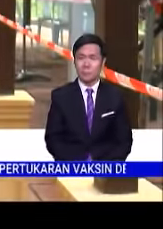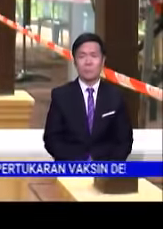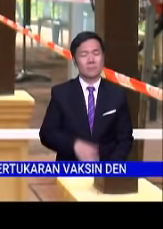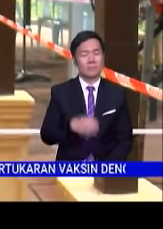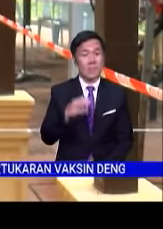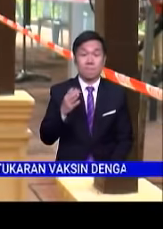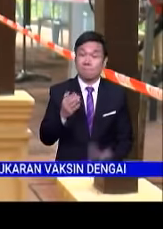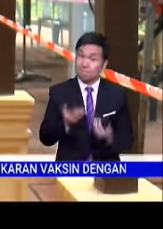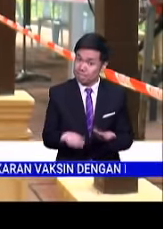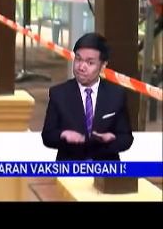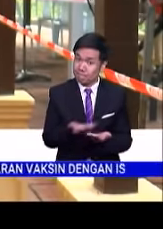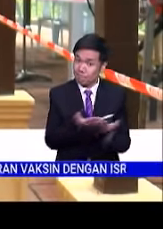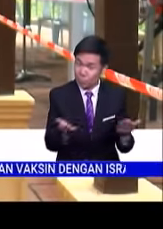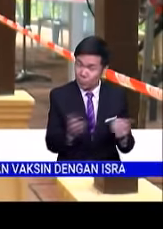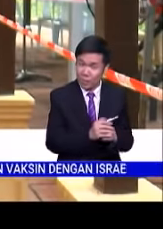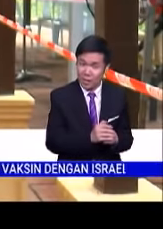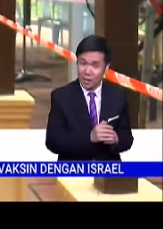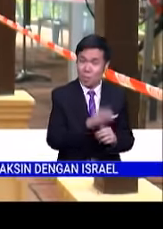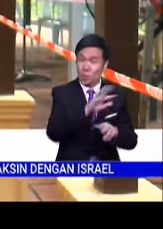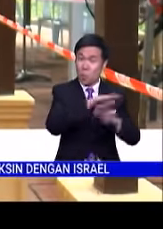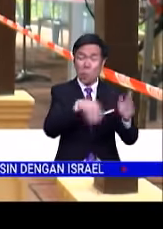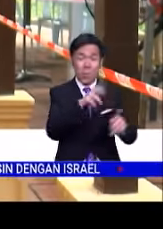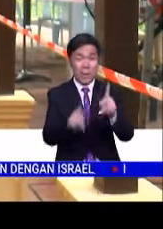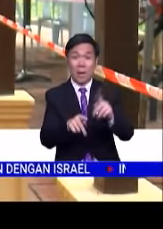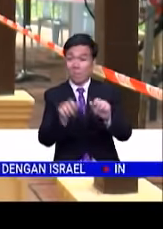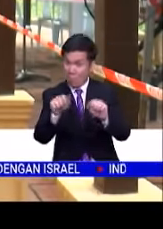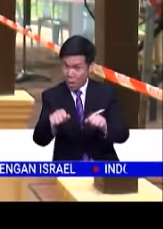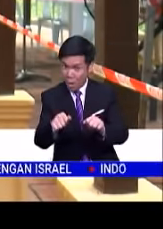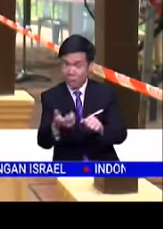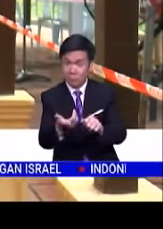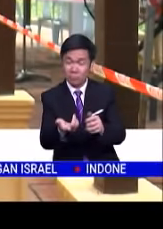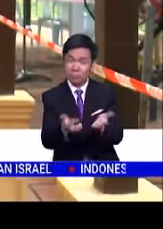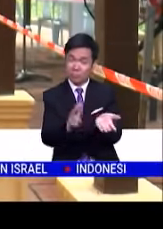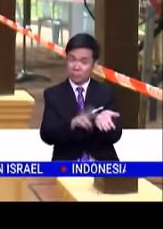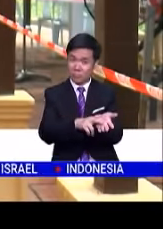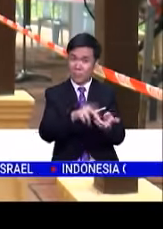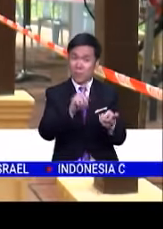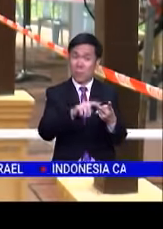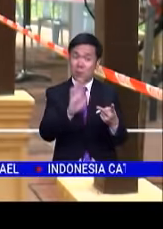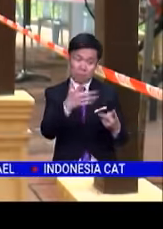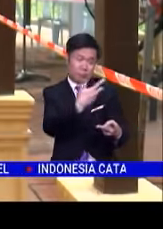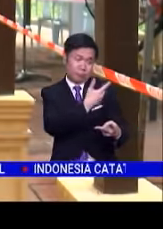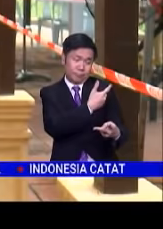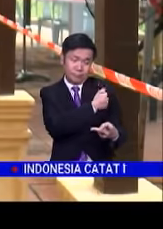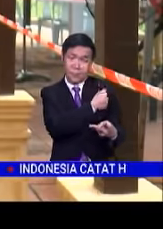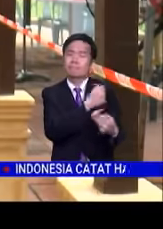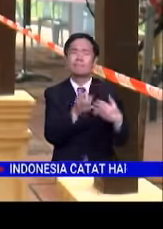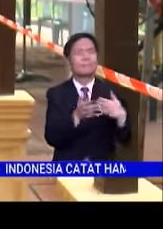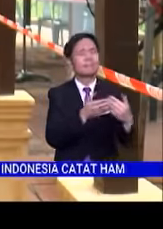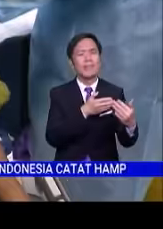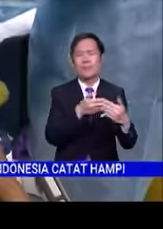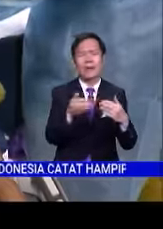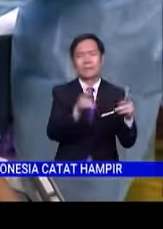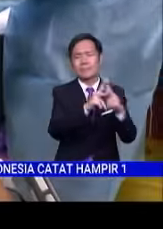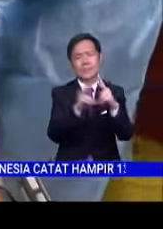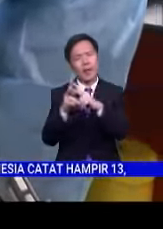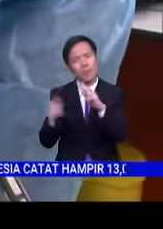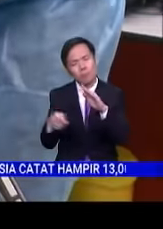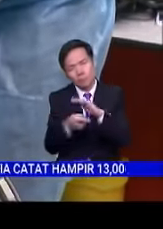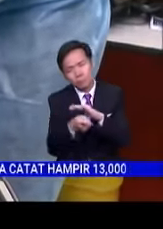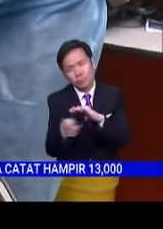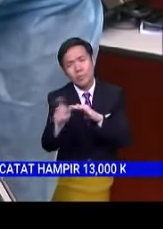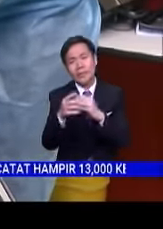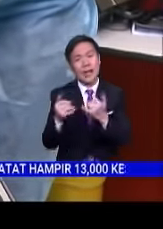Bagi memastikan masyarakat yang layak menerima vaksin dan menerima suntikan berkenaan sekalipun mereka berada di luar bandar, hari